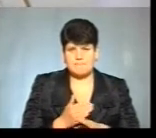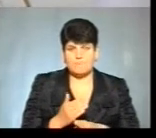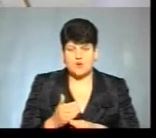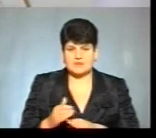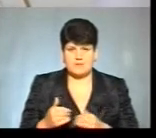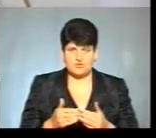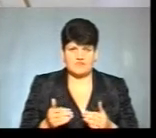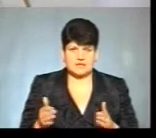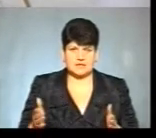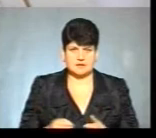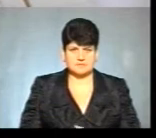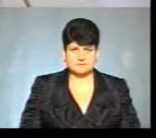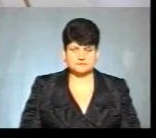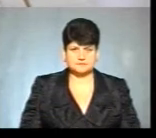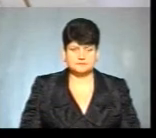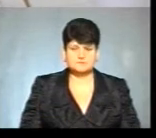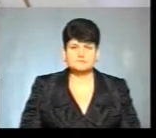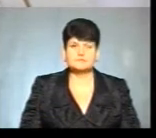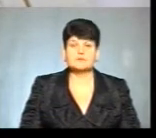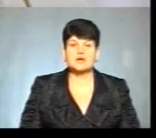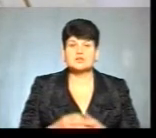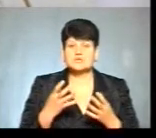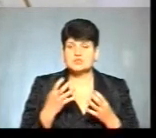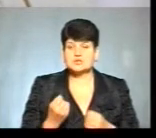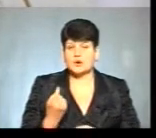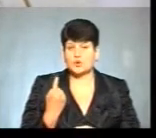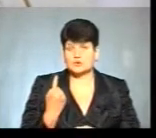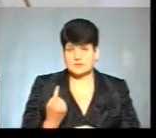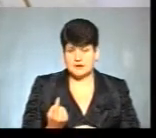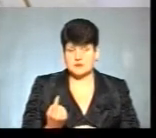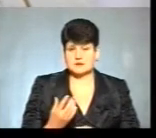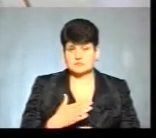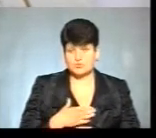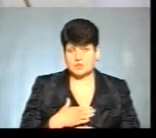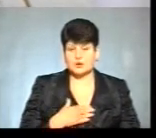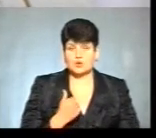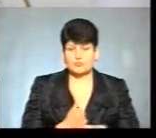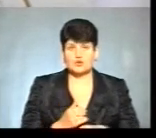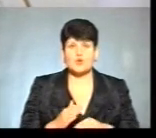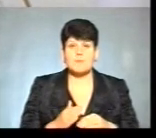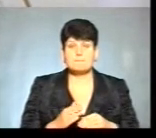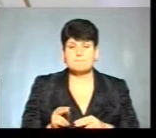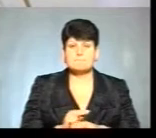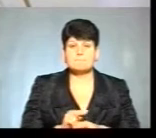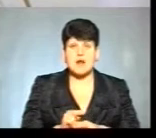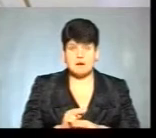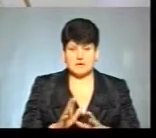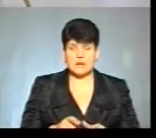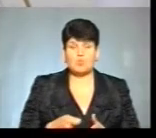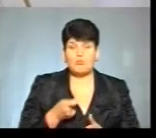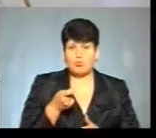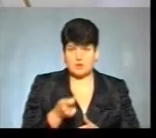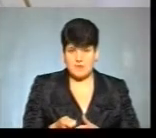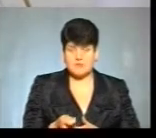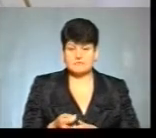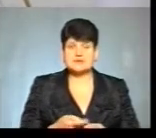відкриття ринку землі. Ще одна така з моєї головної правки, яку я подав,